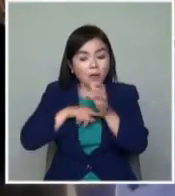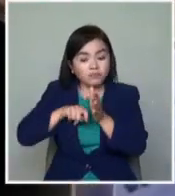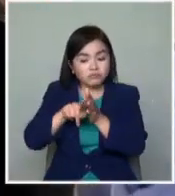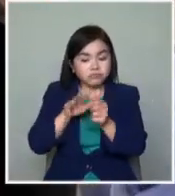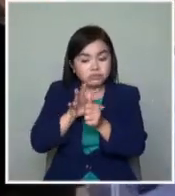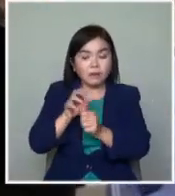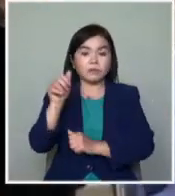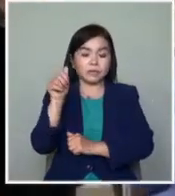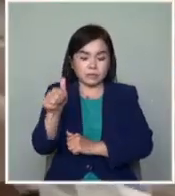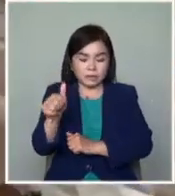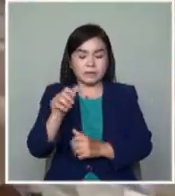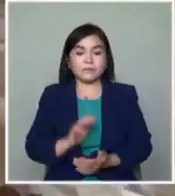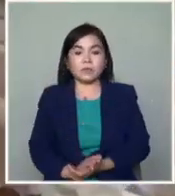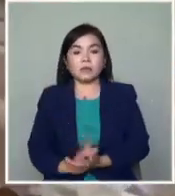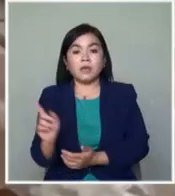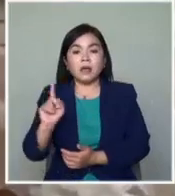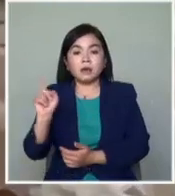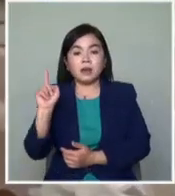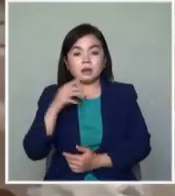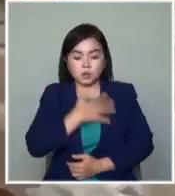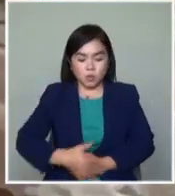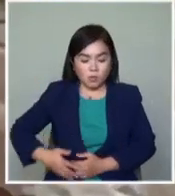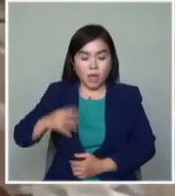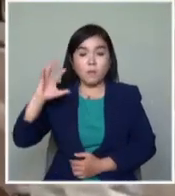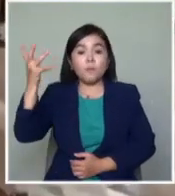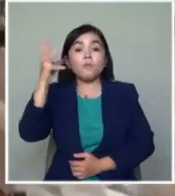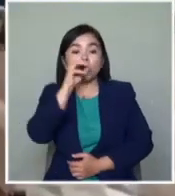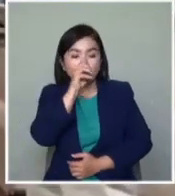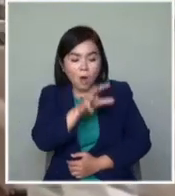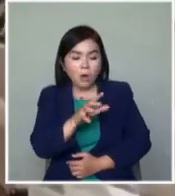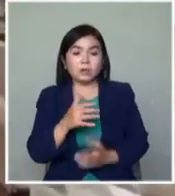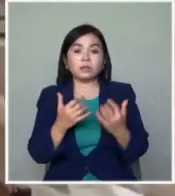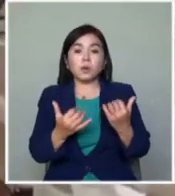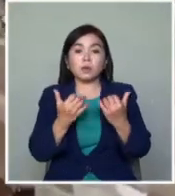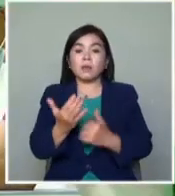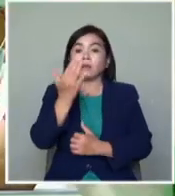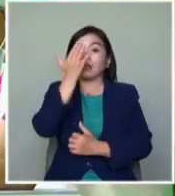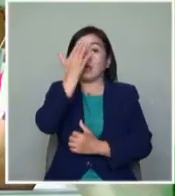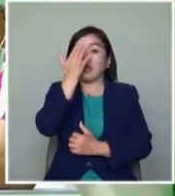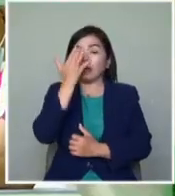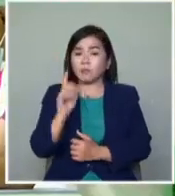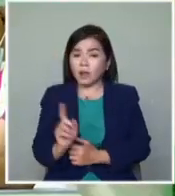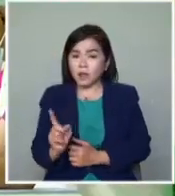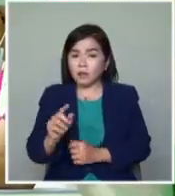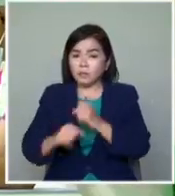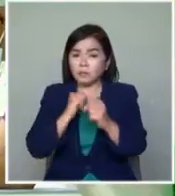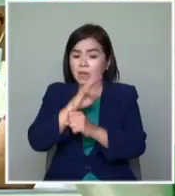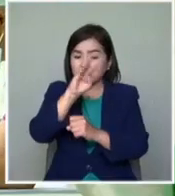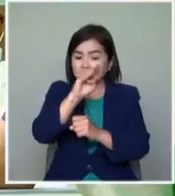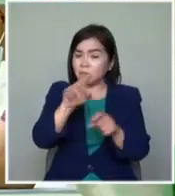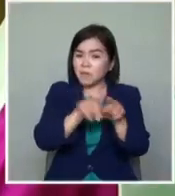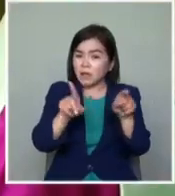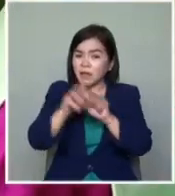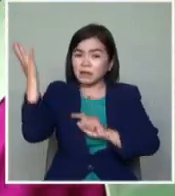ได้ดีค่ะผู้อำนวยการองค์การอนามัยโลกบอกด้วยนะคะว่าเรื่องนี้ไม่ใช่เรื่องบังเอิญเมื่อ40ปีที่แล้วประเทศไ